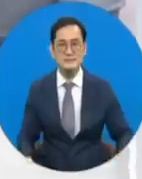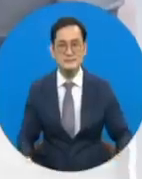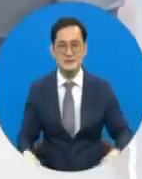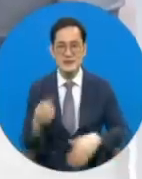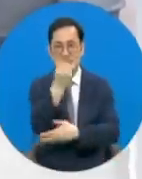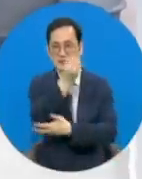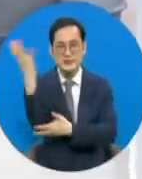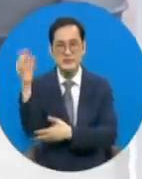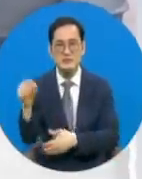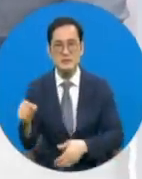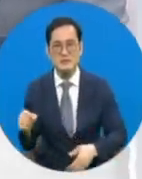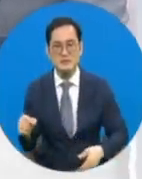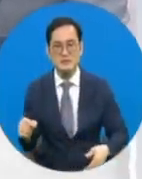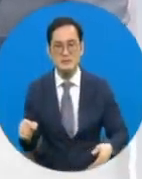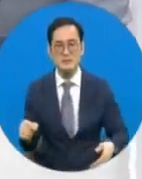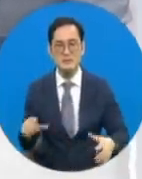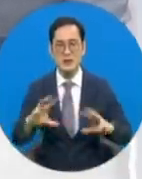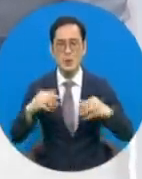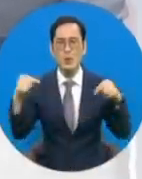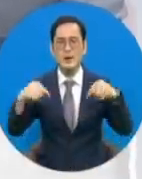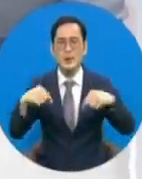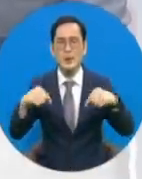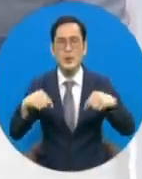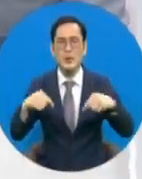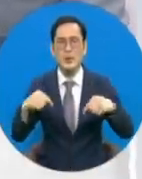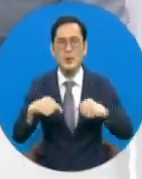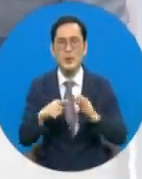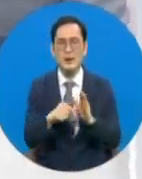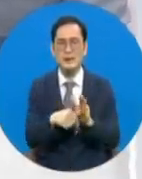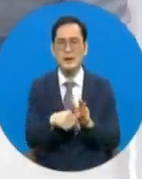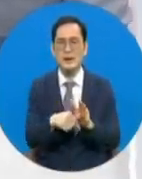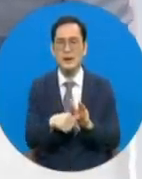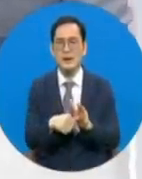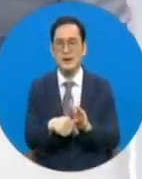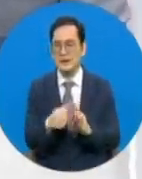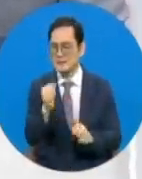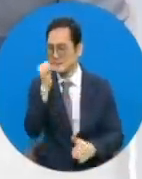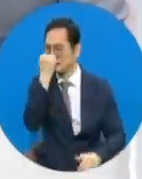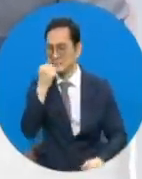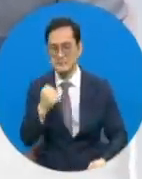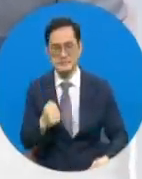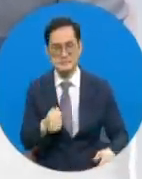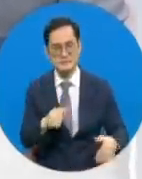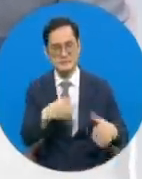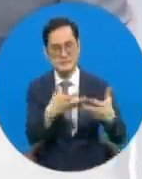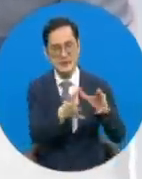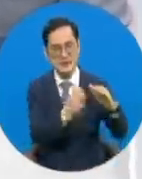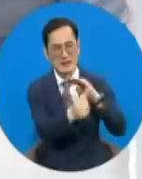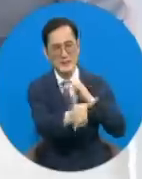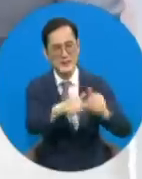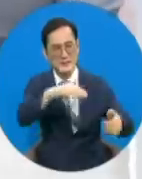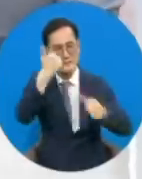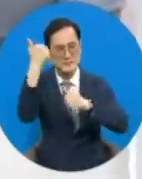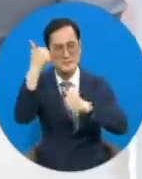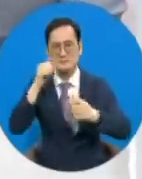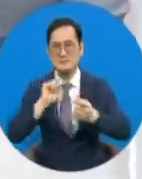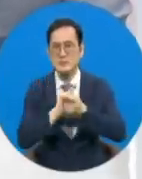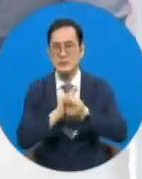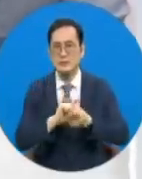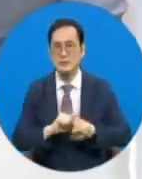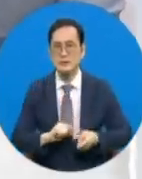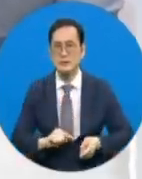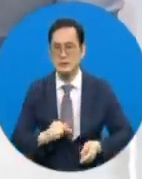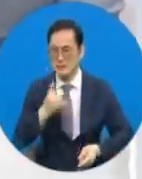자체가 너무 외교에 대한 프로토콜 또 겁이 없다 이렇게 좀 생각해야 될 지점이 좀 분명히 있다라고 보는 거고요.